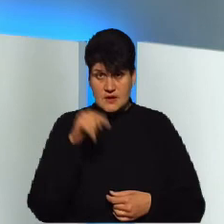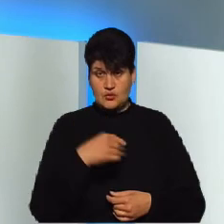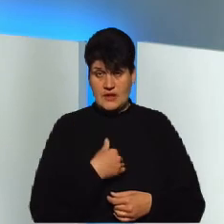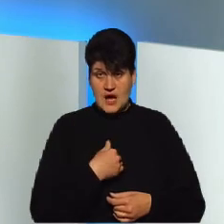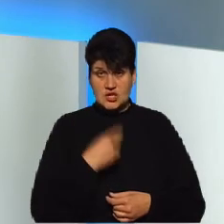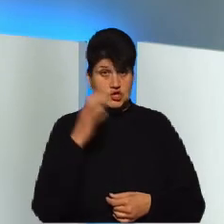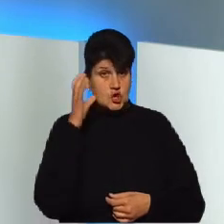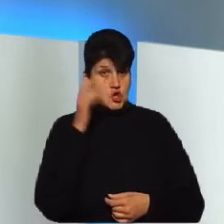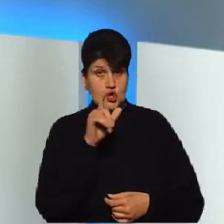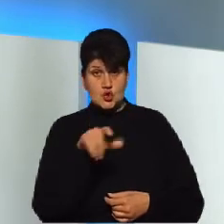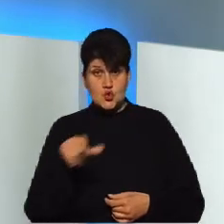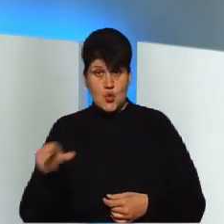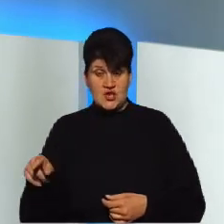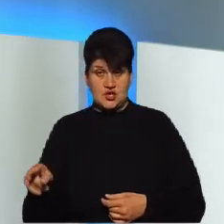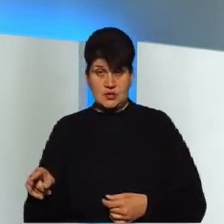слухачі, що у